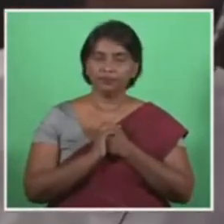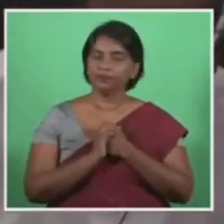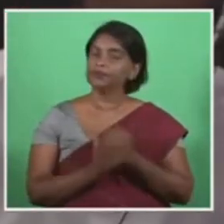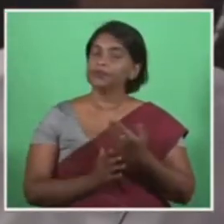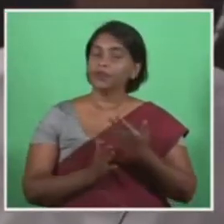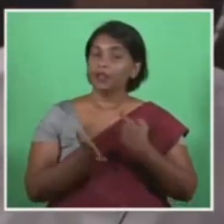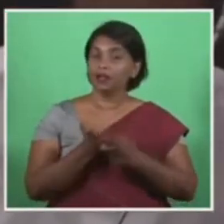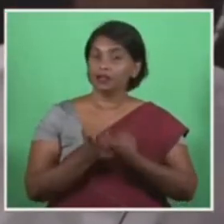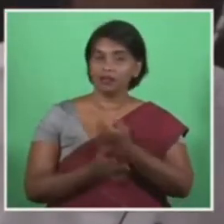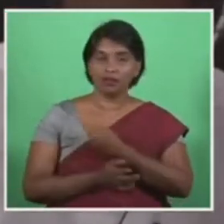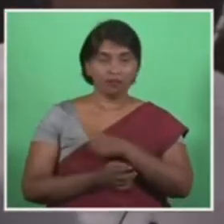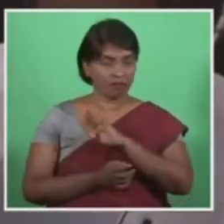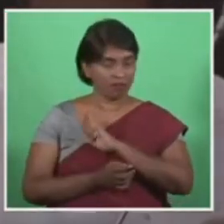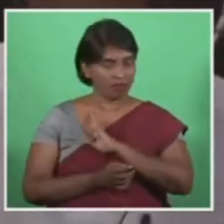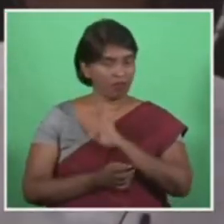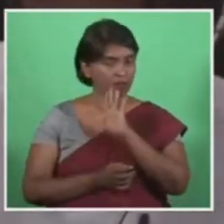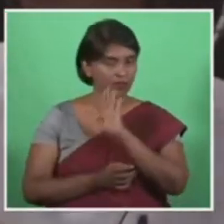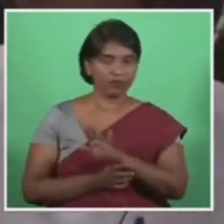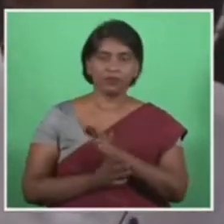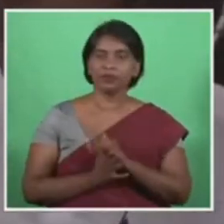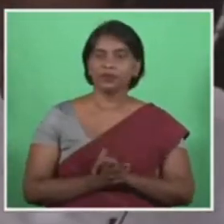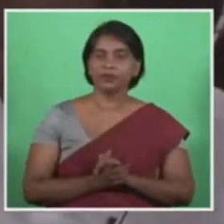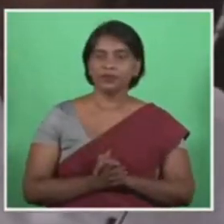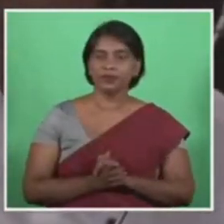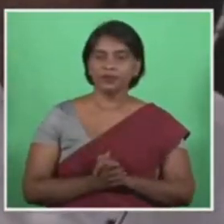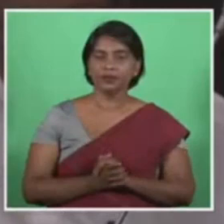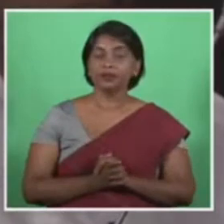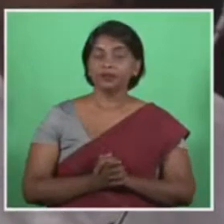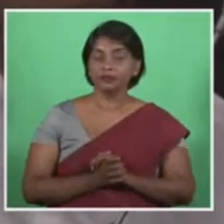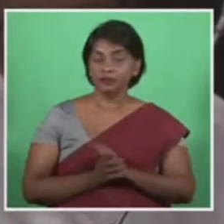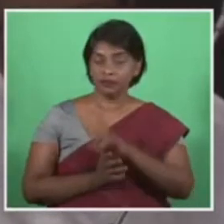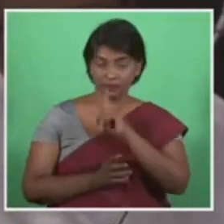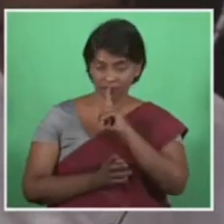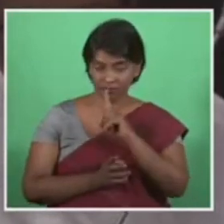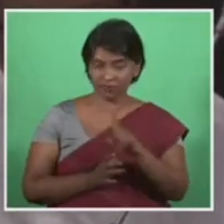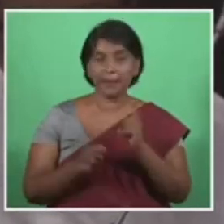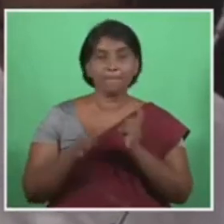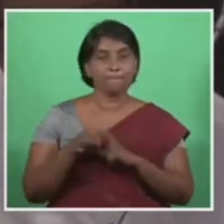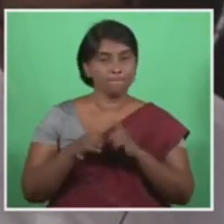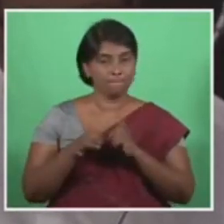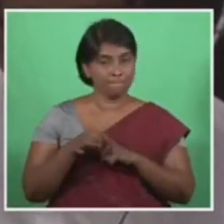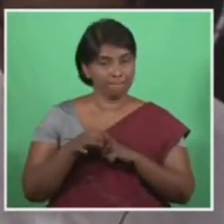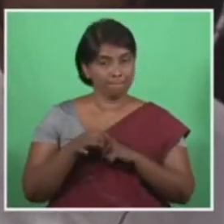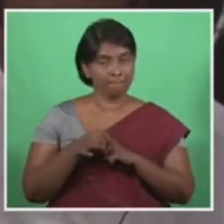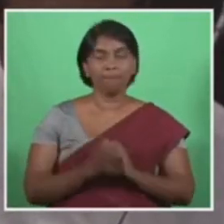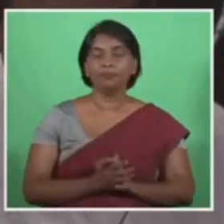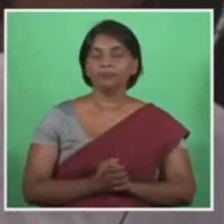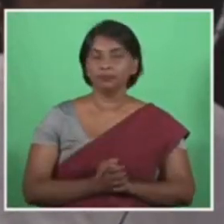රතන ස්වාමින් වහන්සේ විසින් අහන ප්‍රශ්නයට